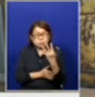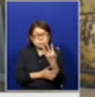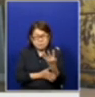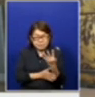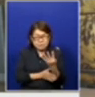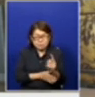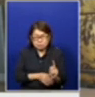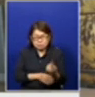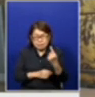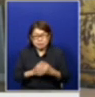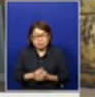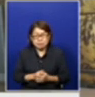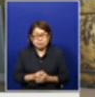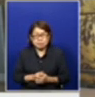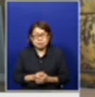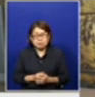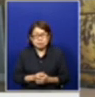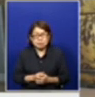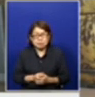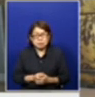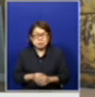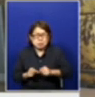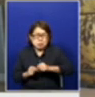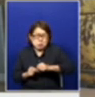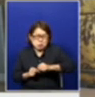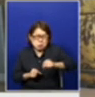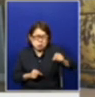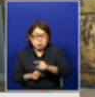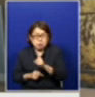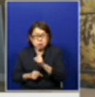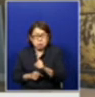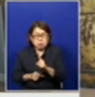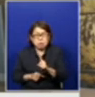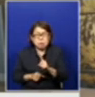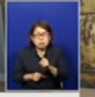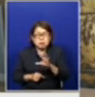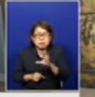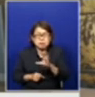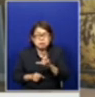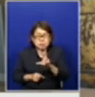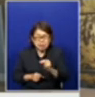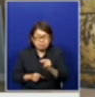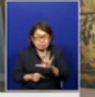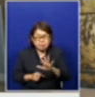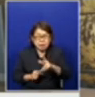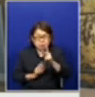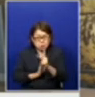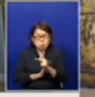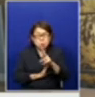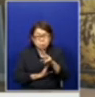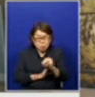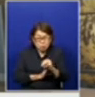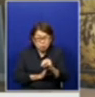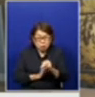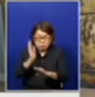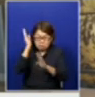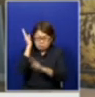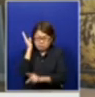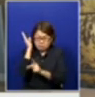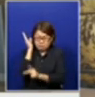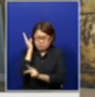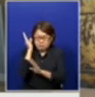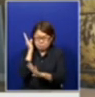135กิโลเมตรนะครับตัดผ่าน5 จังหวัดกระบี่ไปจนถึงสงขลาน